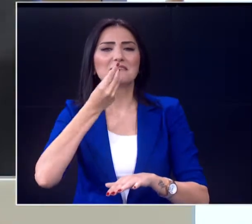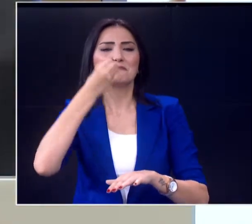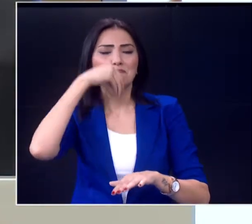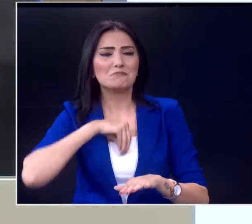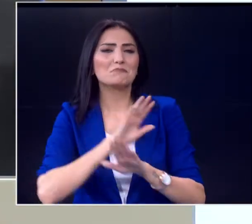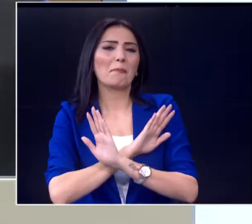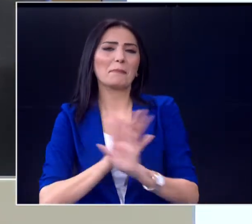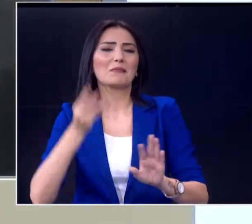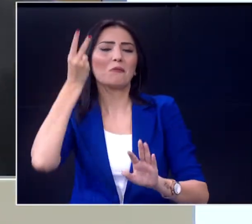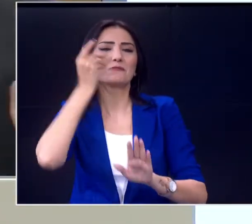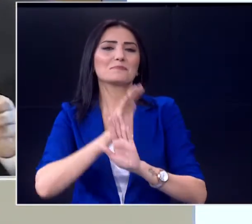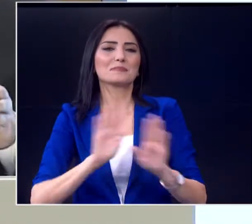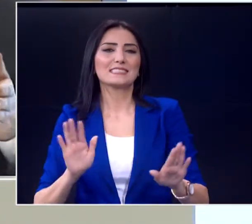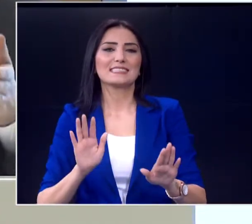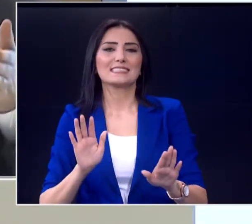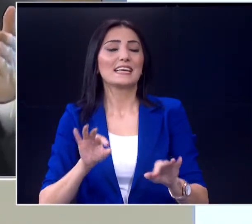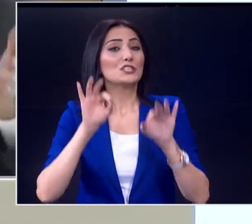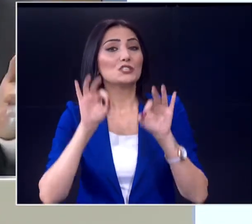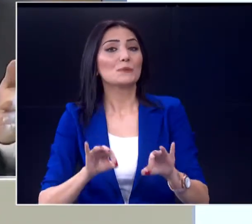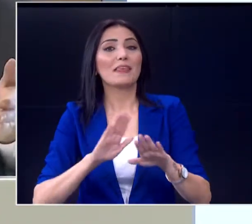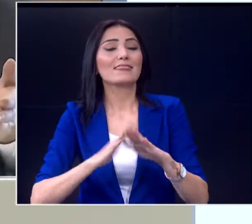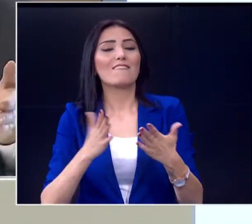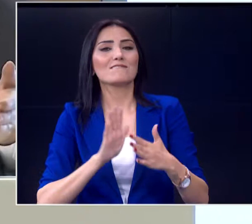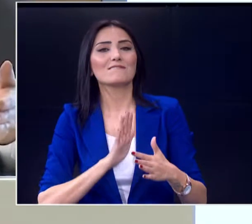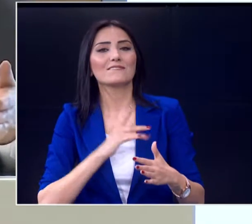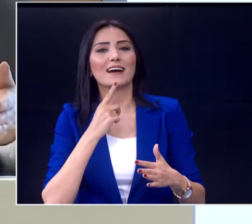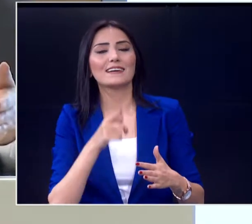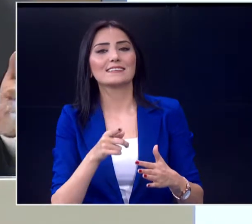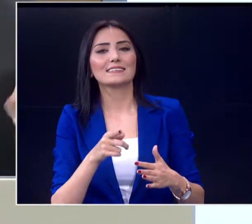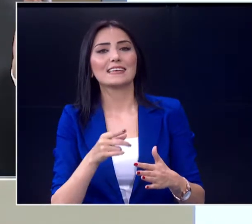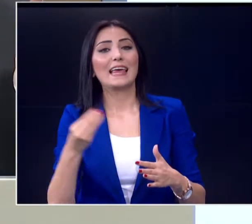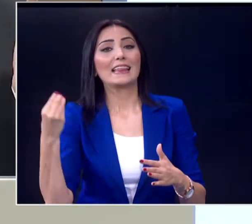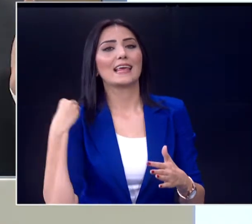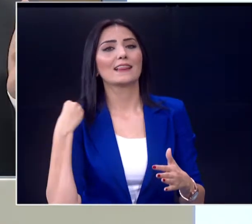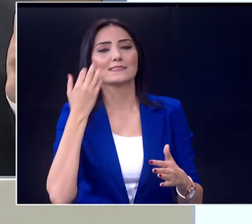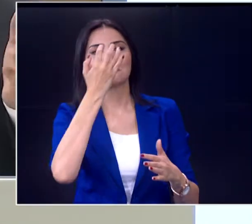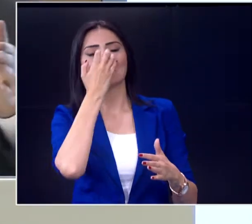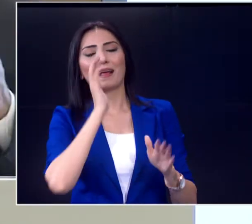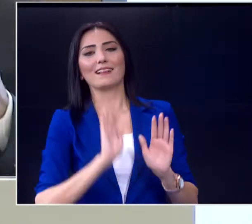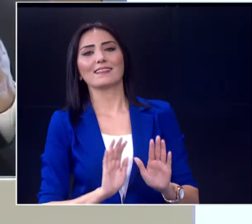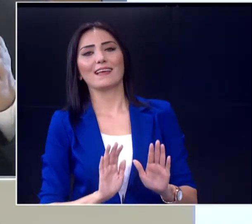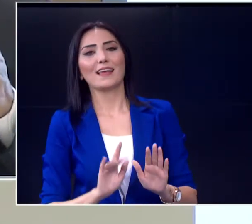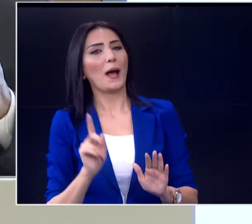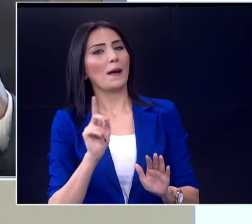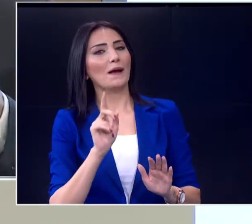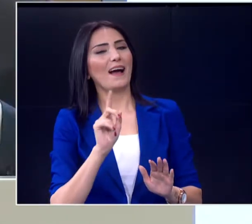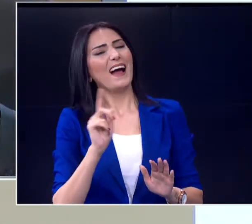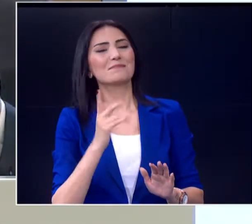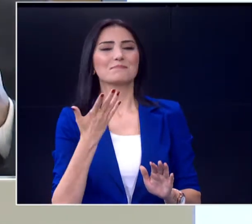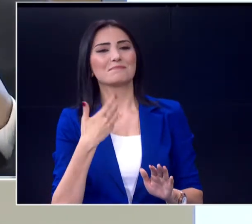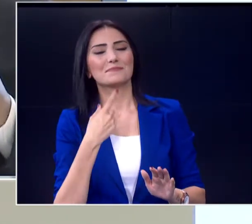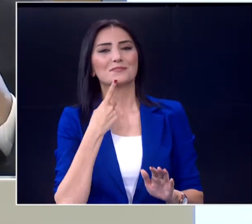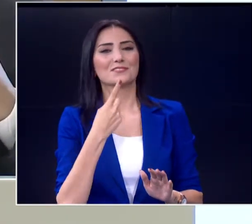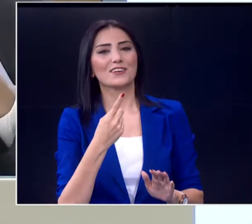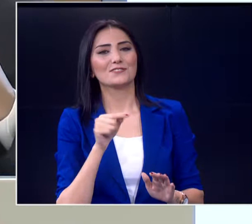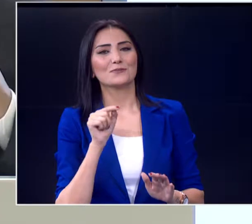unutuldu. Şimdi ne var diye yenisi beklenir. Hayır, lafın gelişi.